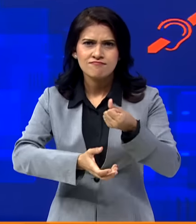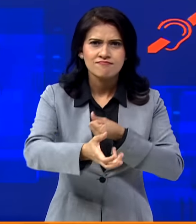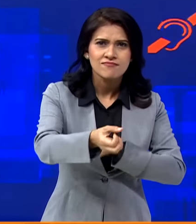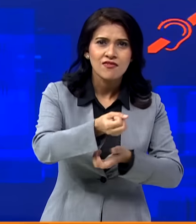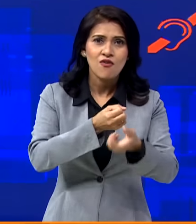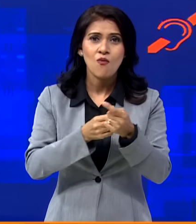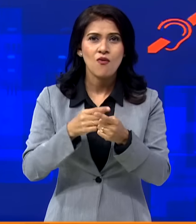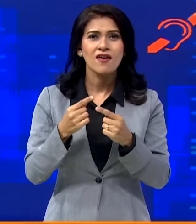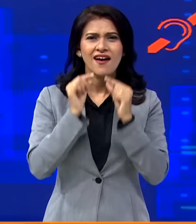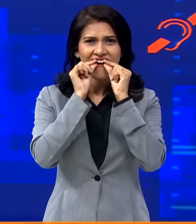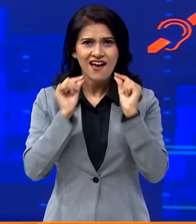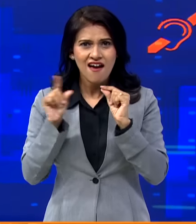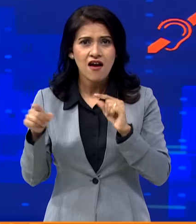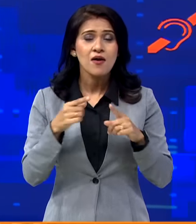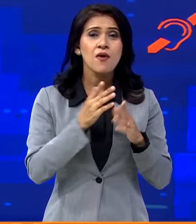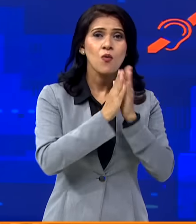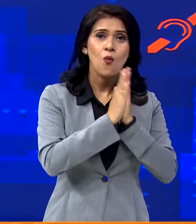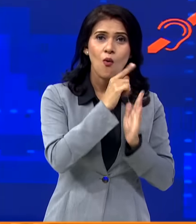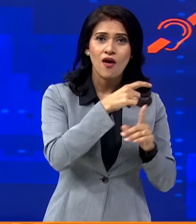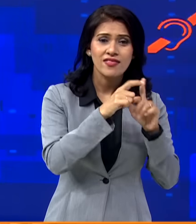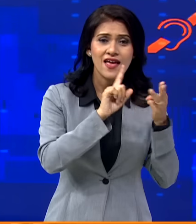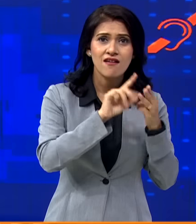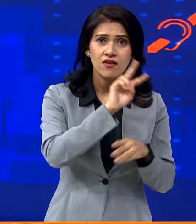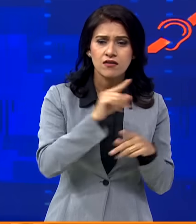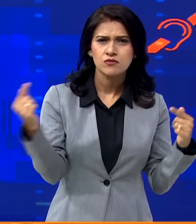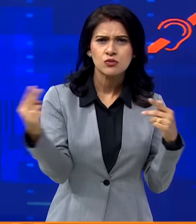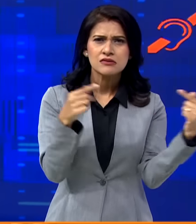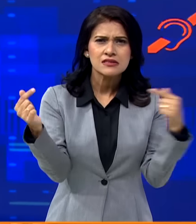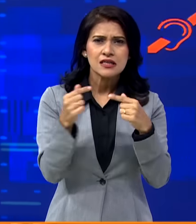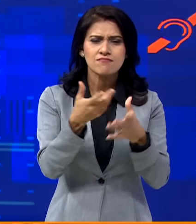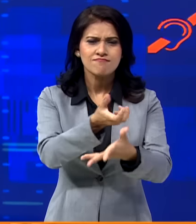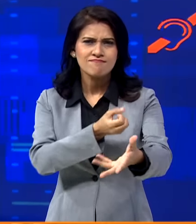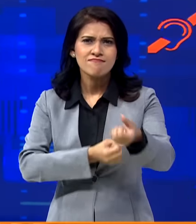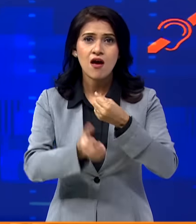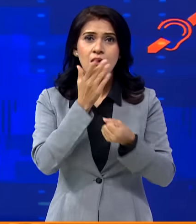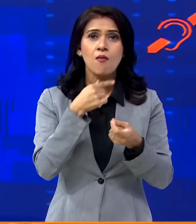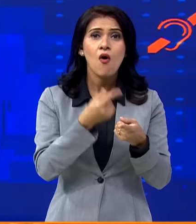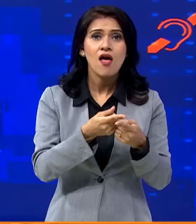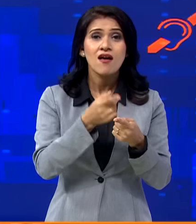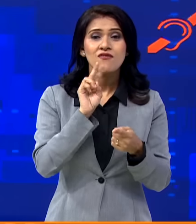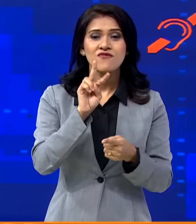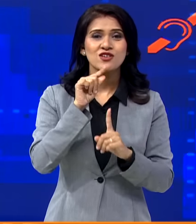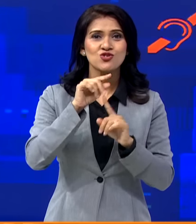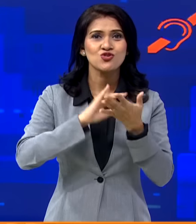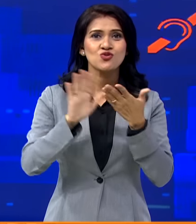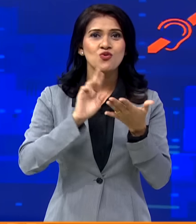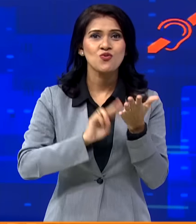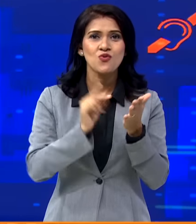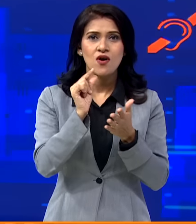से भगवान विष्णु को कहा गया कि यह अलग-अलग रूप बदल के आते हैं इसलिए यह हमें भगवान के रूप में स्वीकार